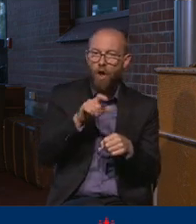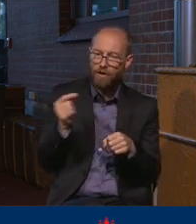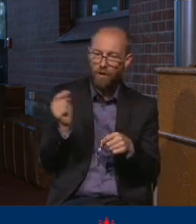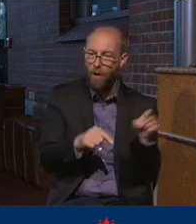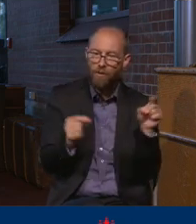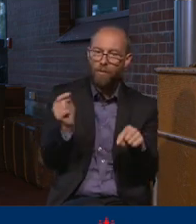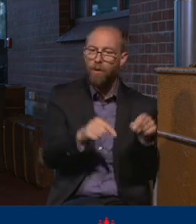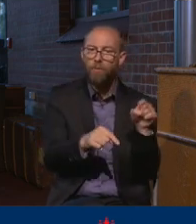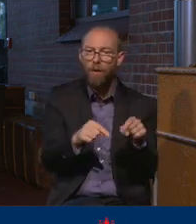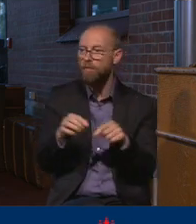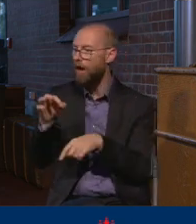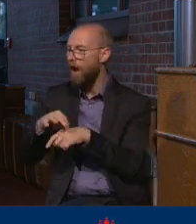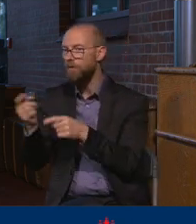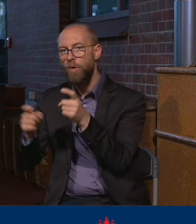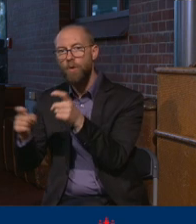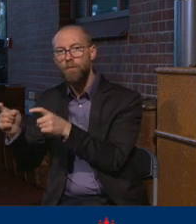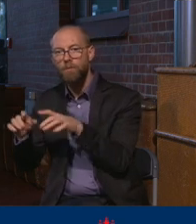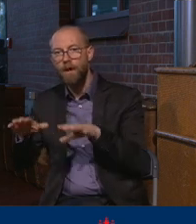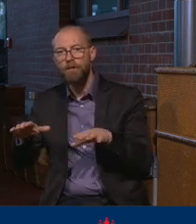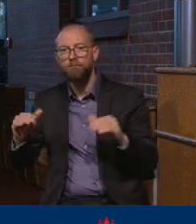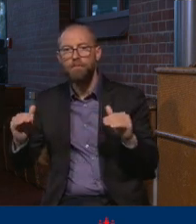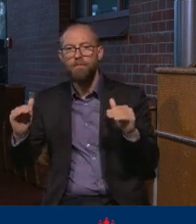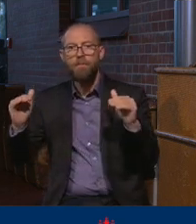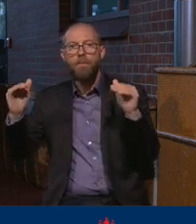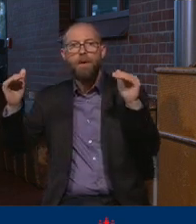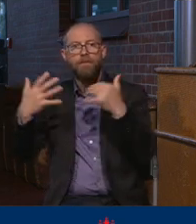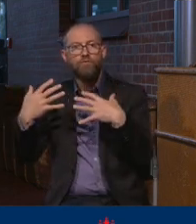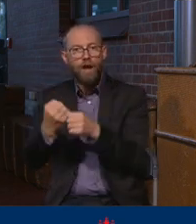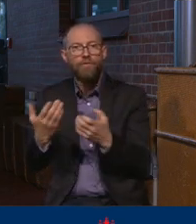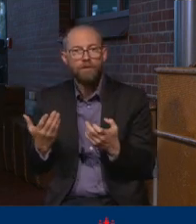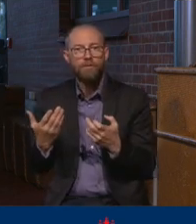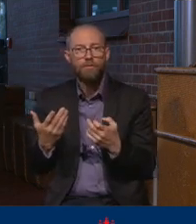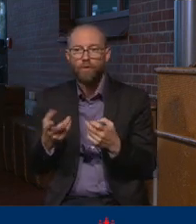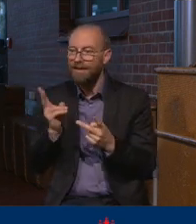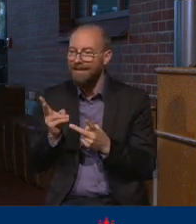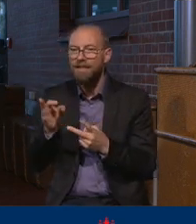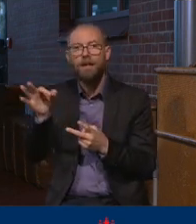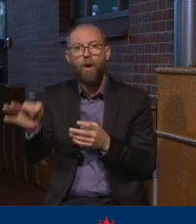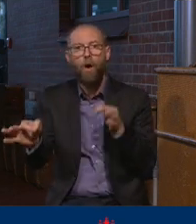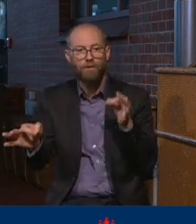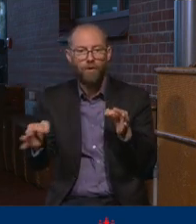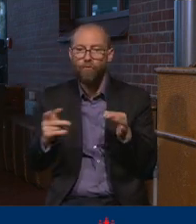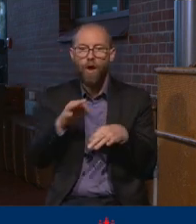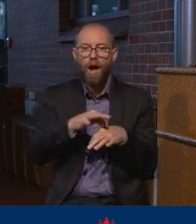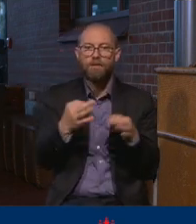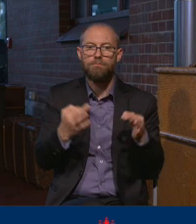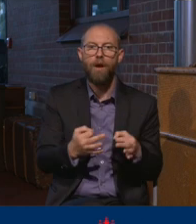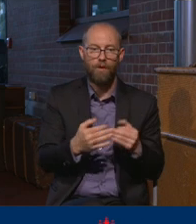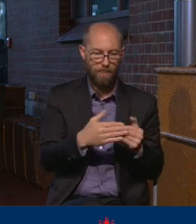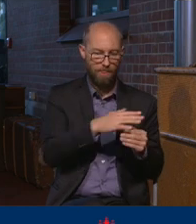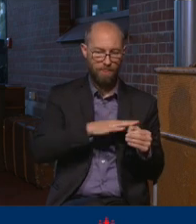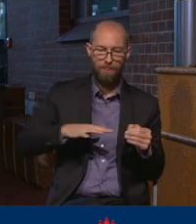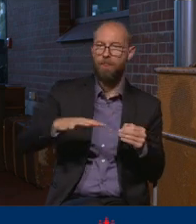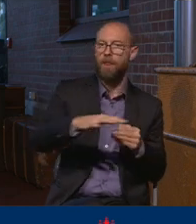richtigen stellen dh diese fragen müssen auch im sinne einer entwicklung die hier angestoßen